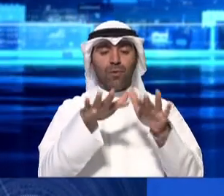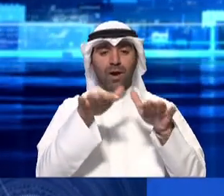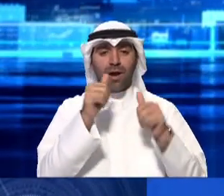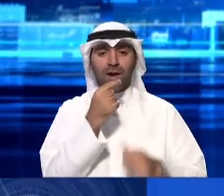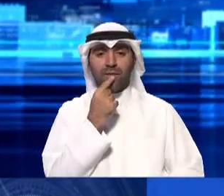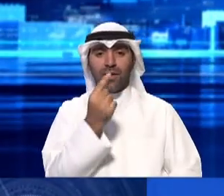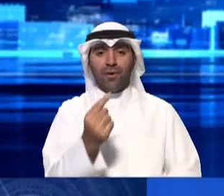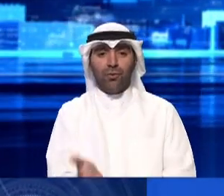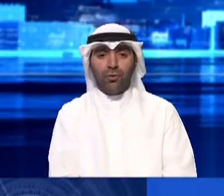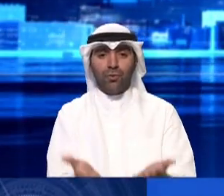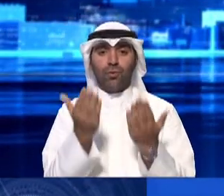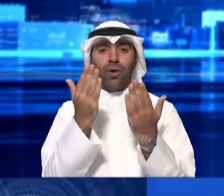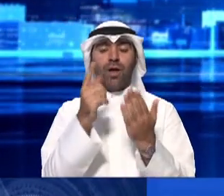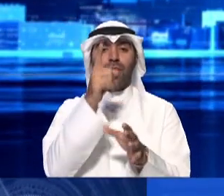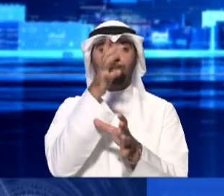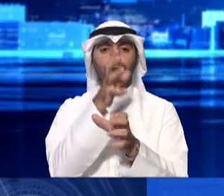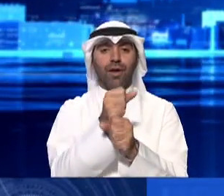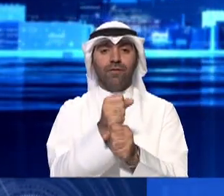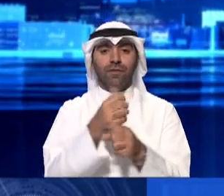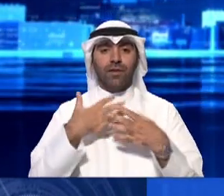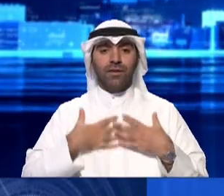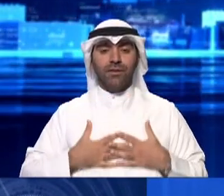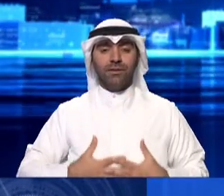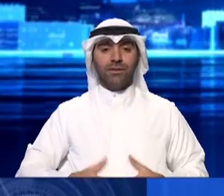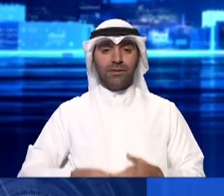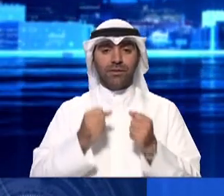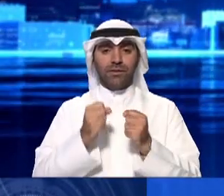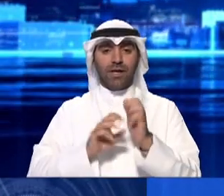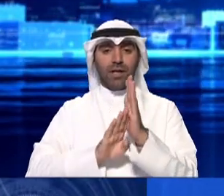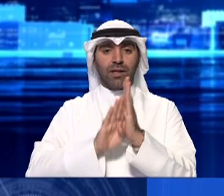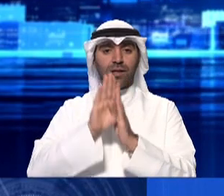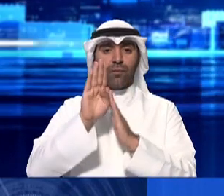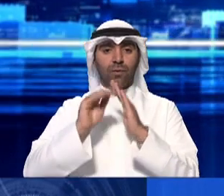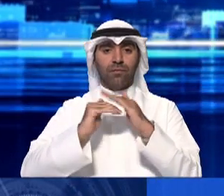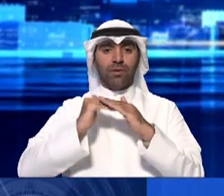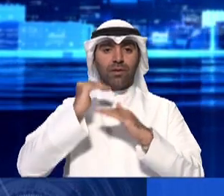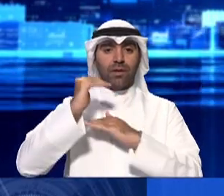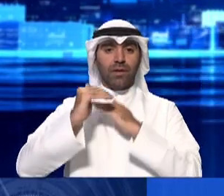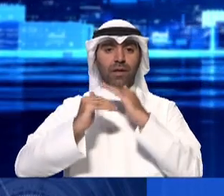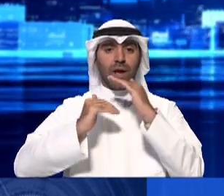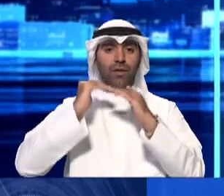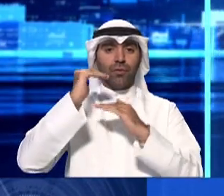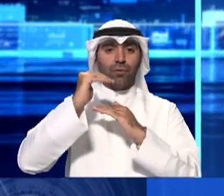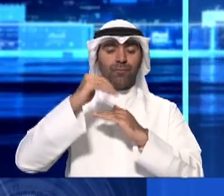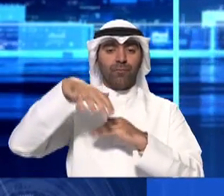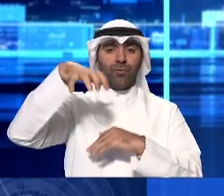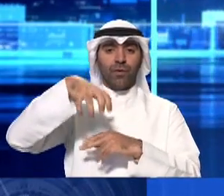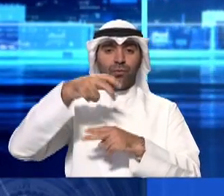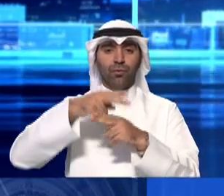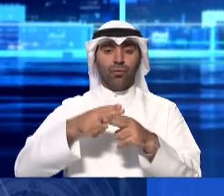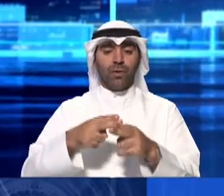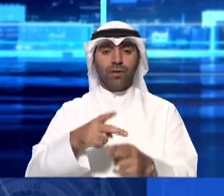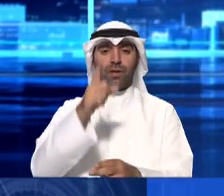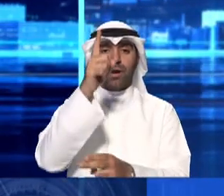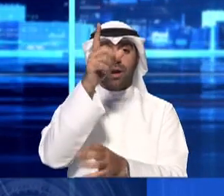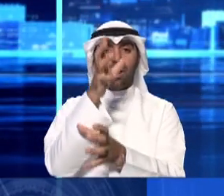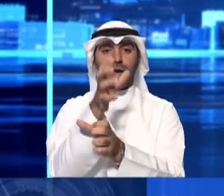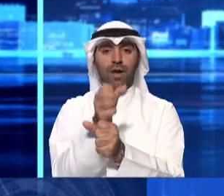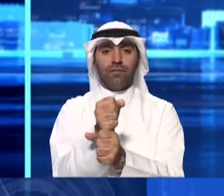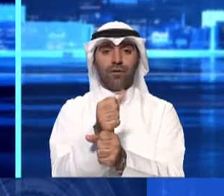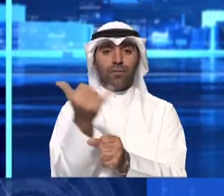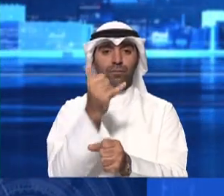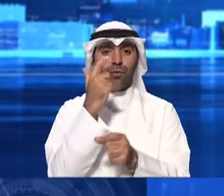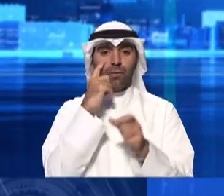وأطيب التمنيات بأن يلبسكم الله ثياب الصحة والعافية، وأن يديم على بلادنا الحبيبة العزة